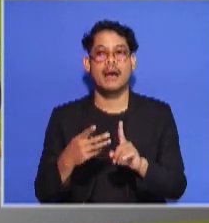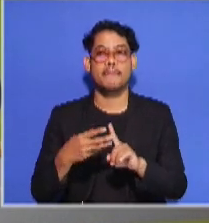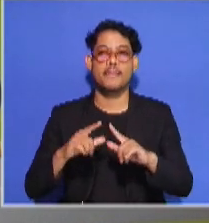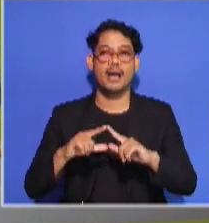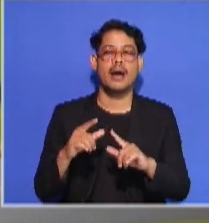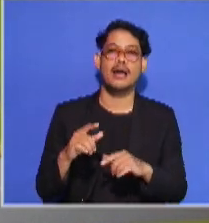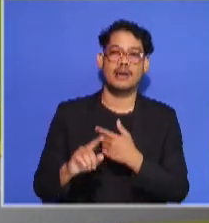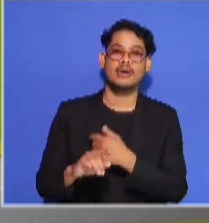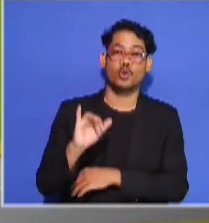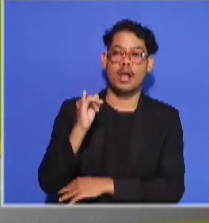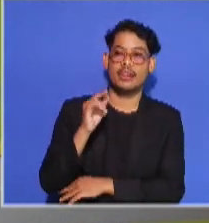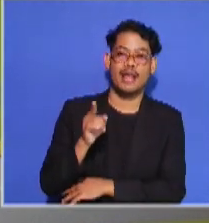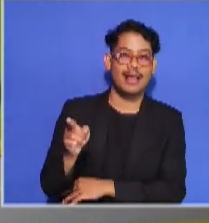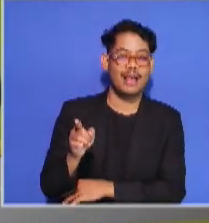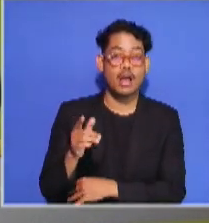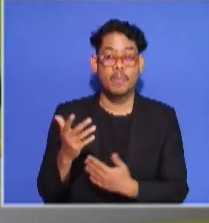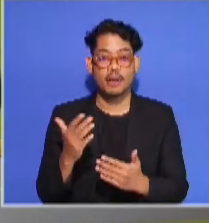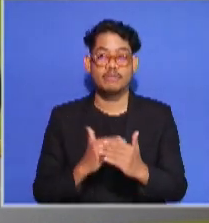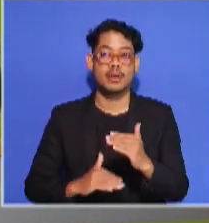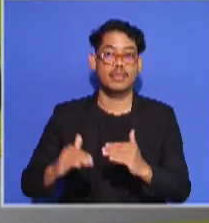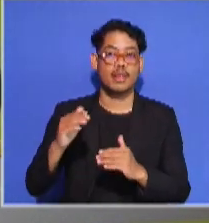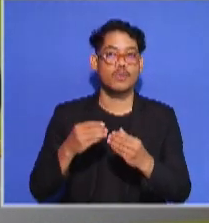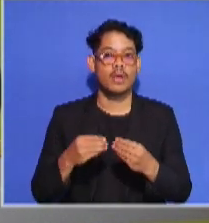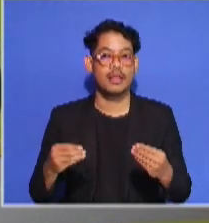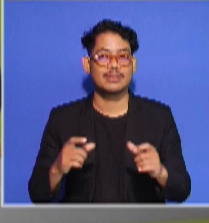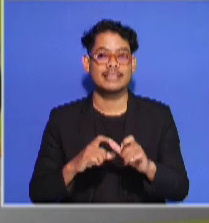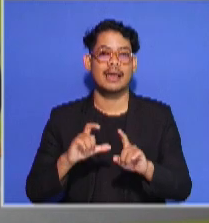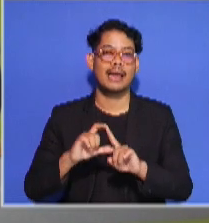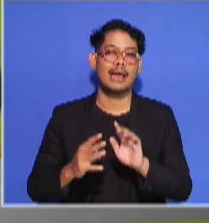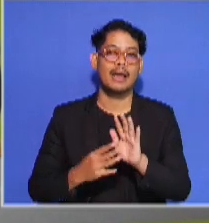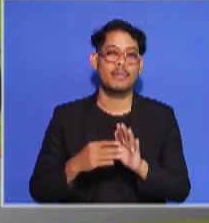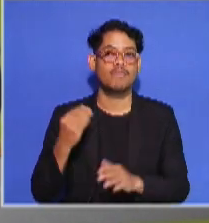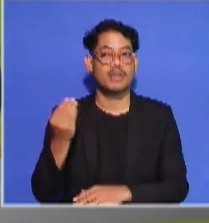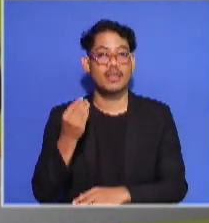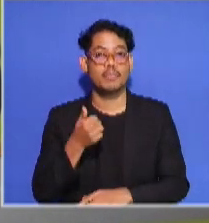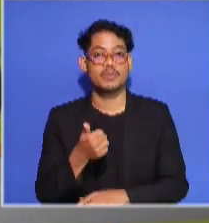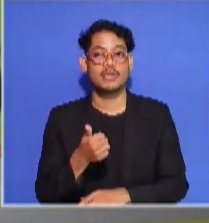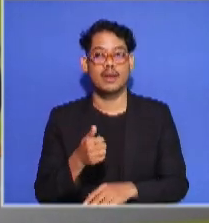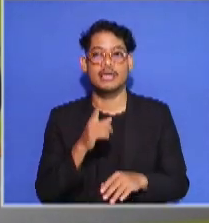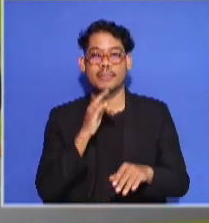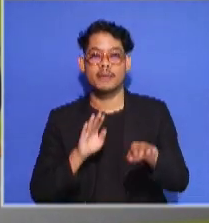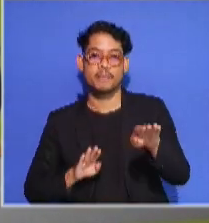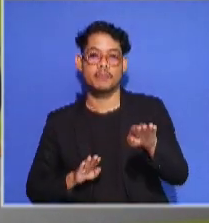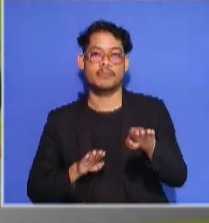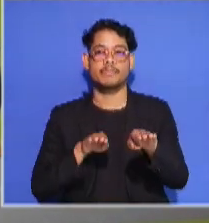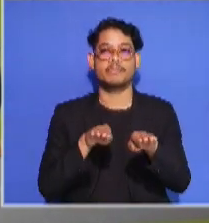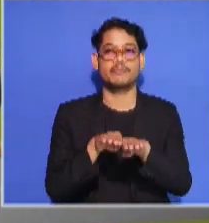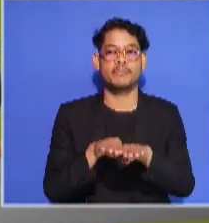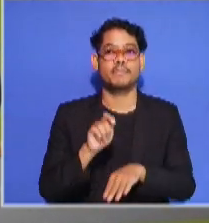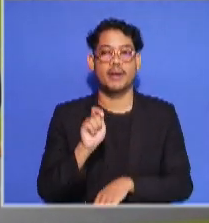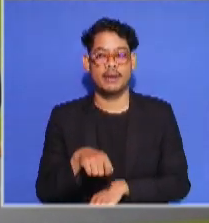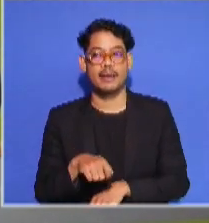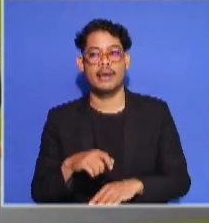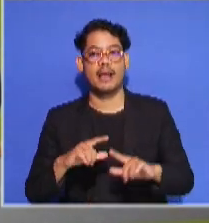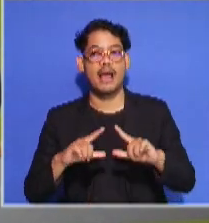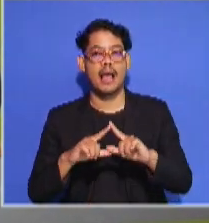daya pariwisata di DIY terus dilakukan agar mampu selaras dengan pesatnya dunia teknologi, terutama penggunaan AI yang mampu